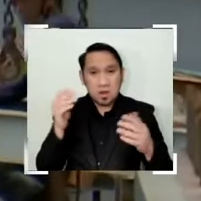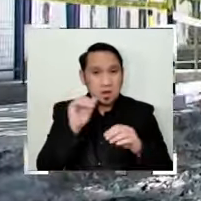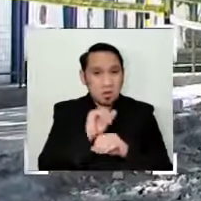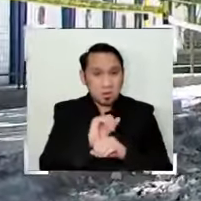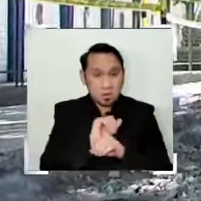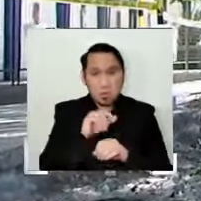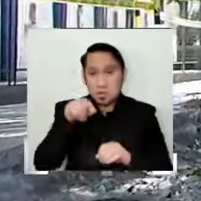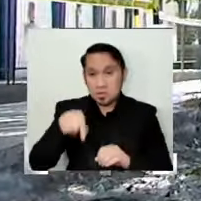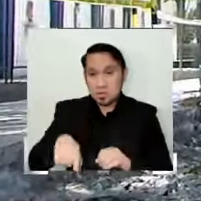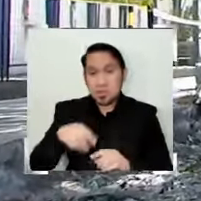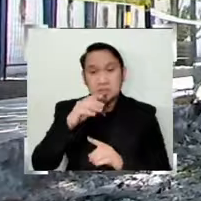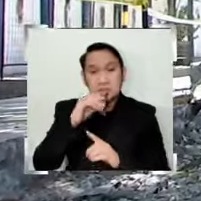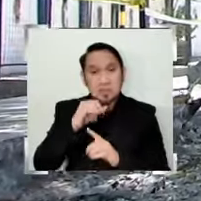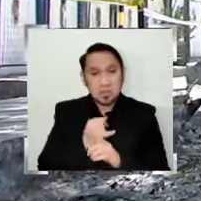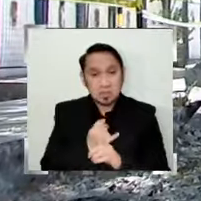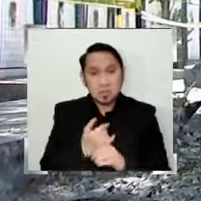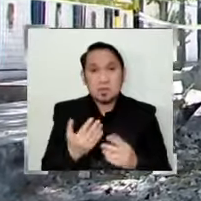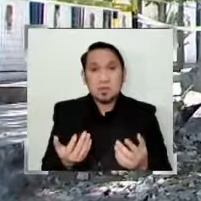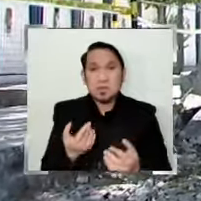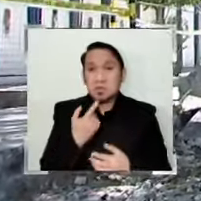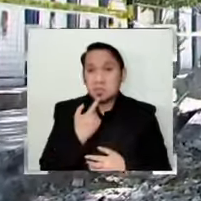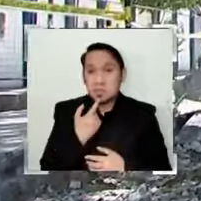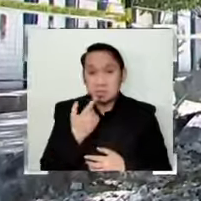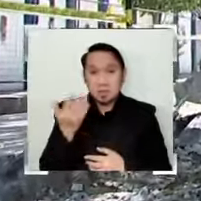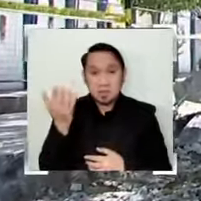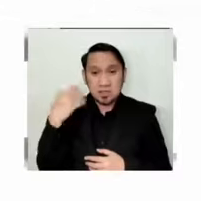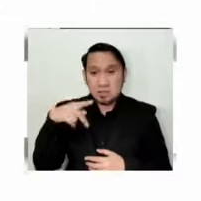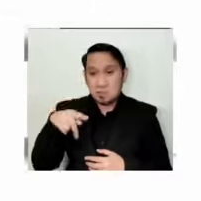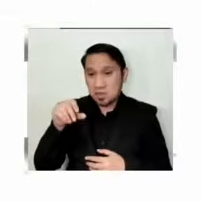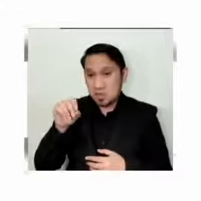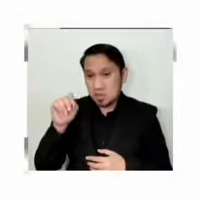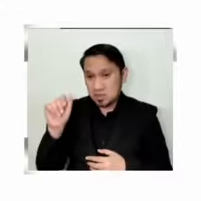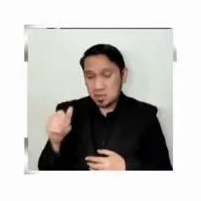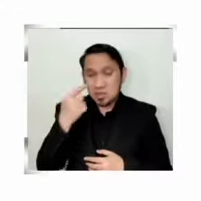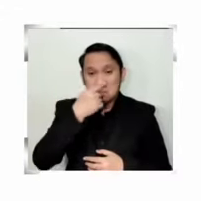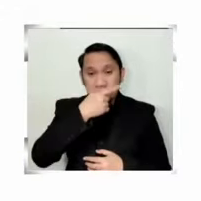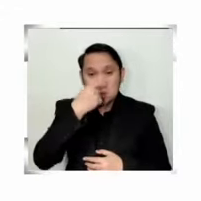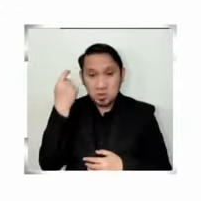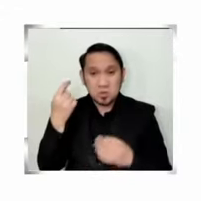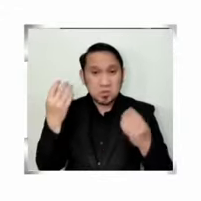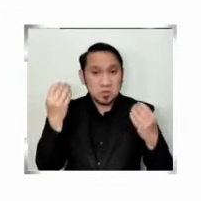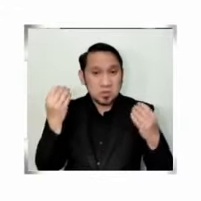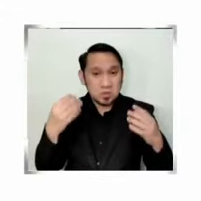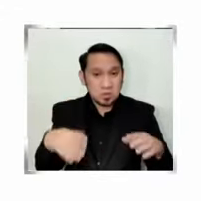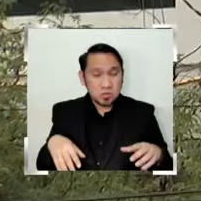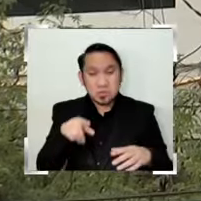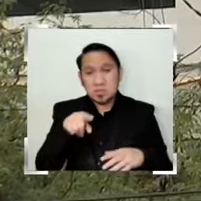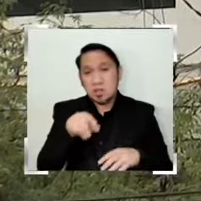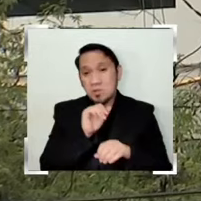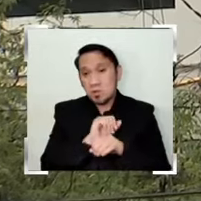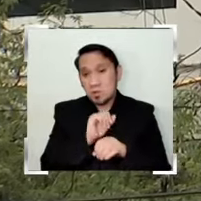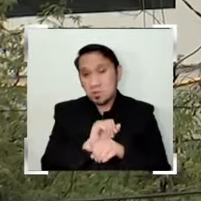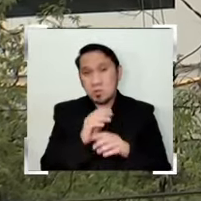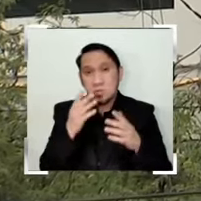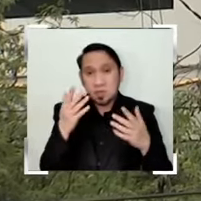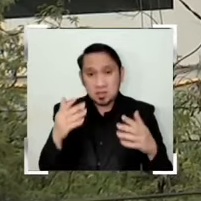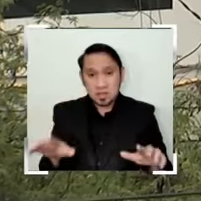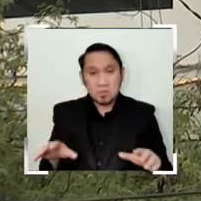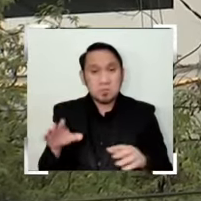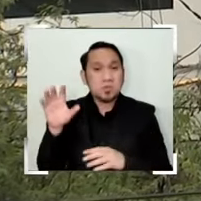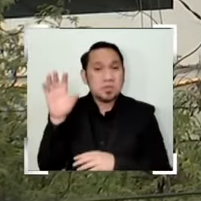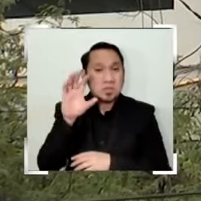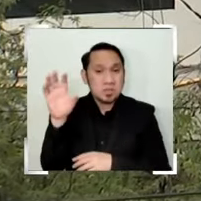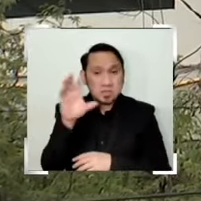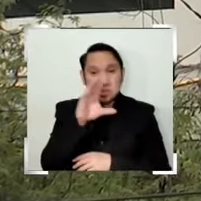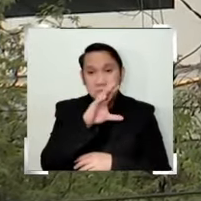Enero. Pero dati nang sinabi ng PSA na dahil ito sa pagkawala ng seasonal jobs pagkatapos ng Pasko at bagong taon.